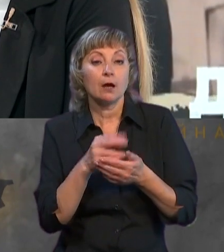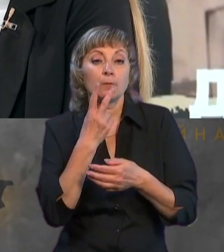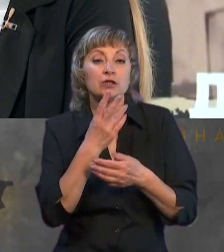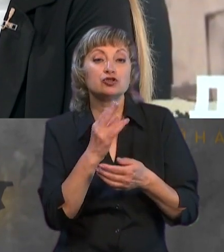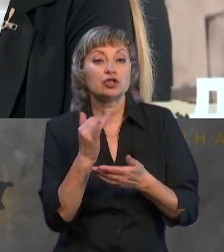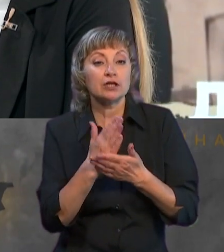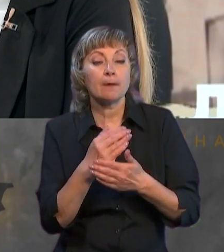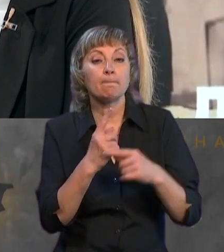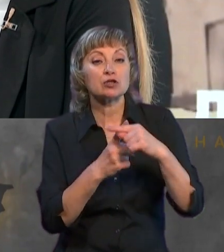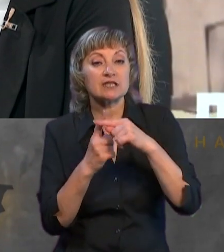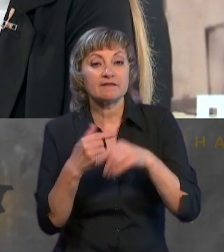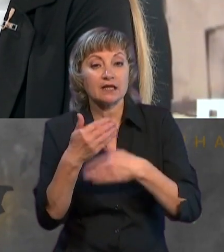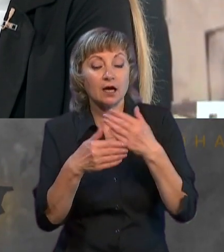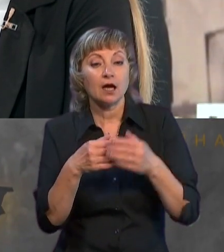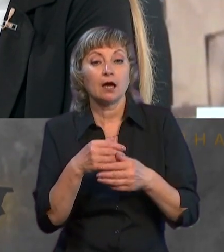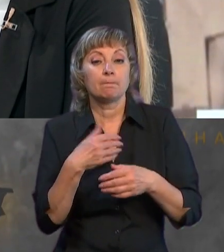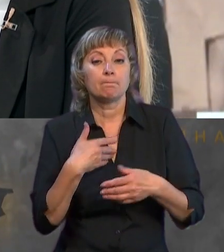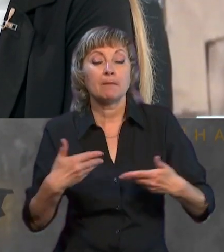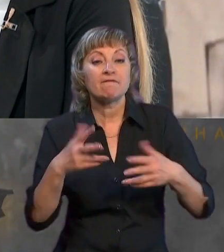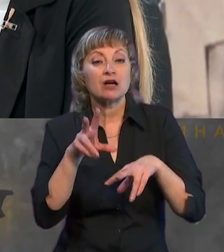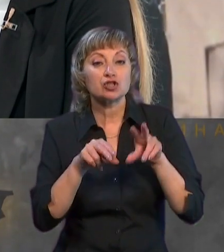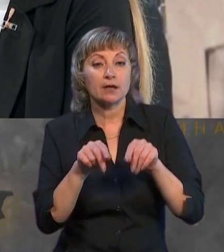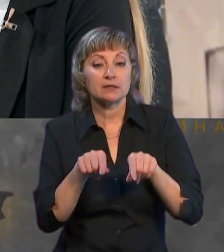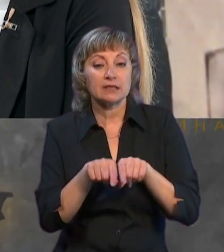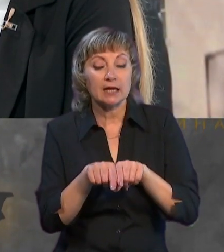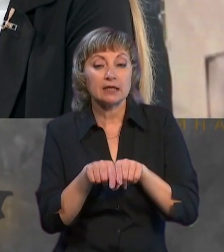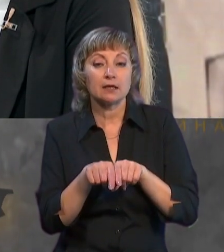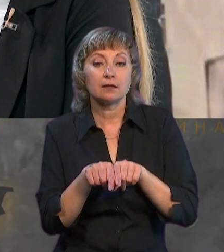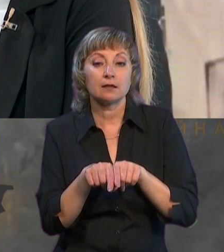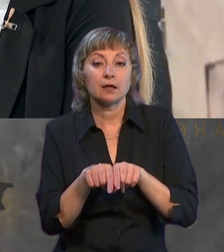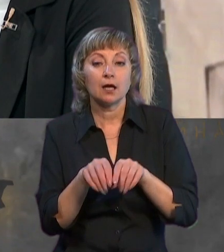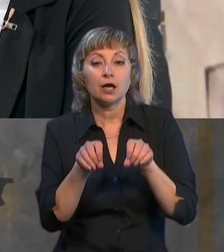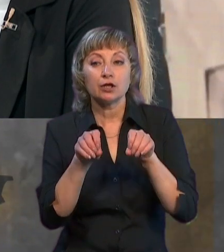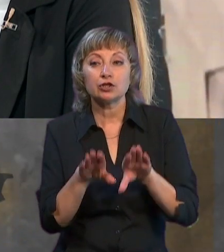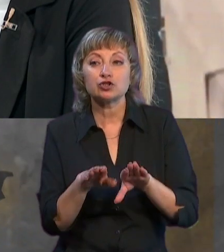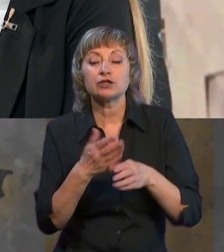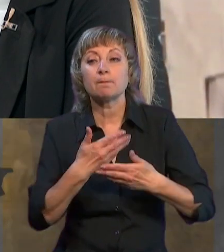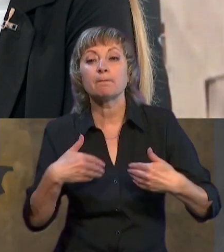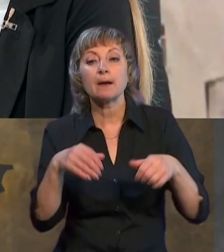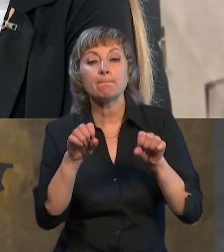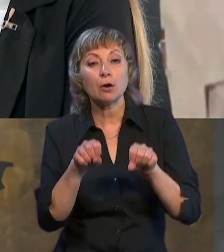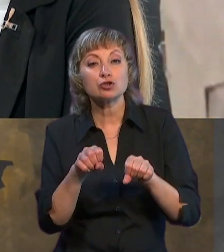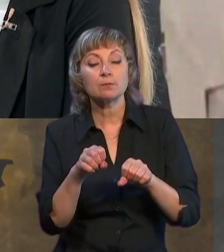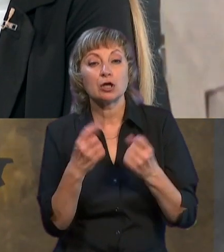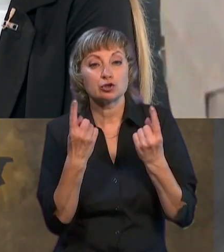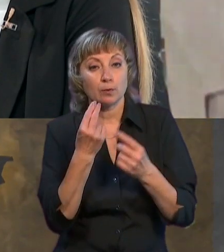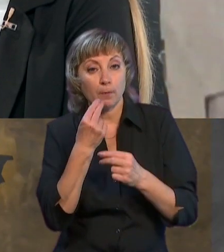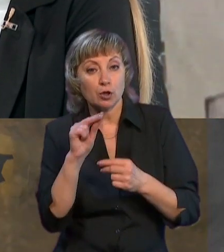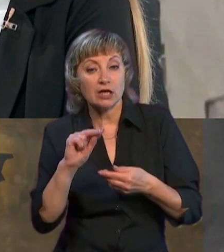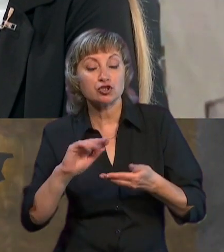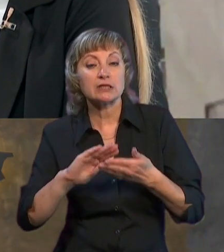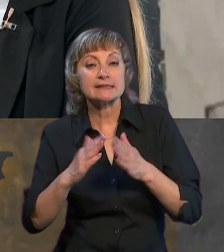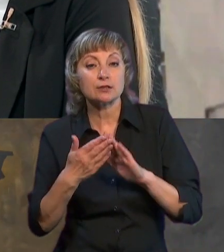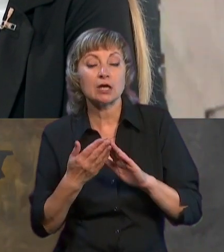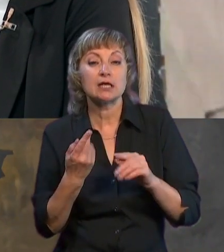Ми в Державній службі якості освіти вважаємо, що такими рішеннями ми можемо досить суттєво покращити ситуацію. Це